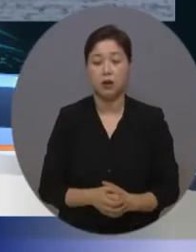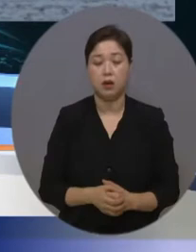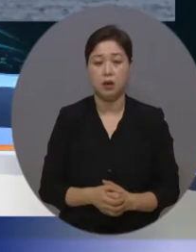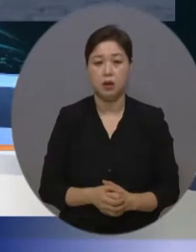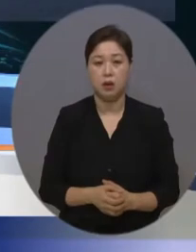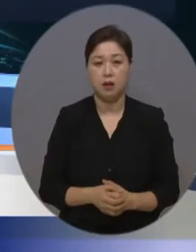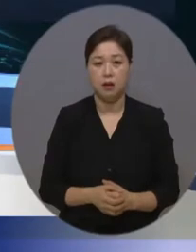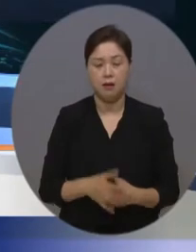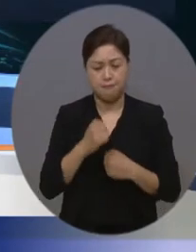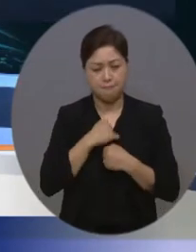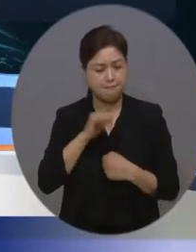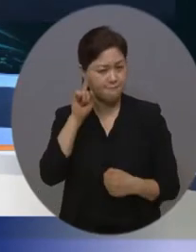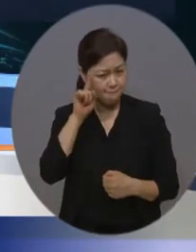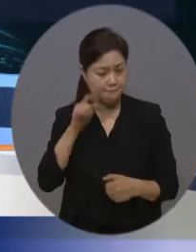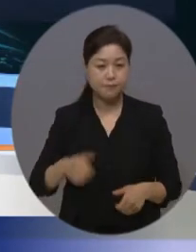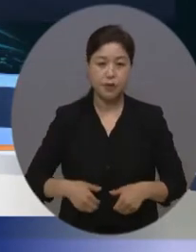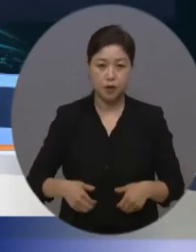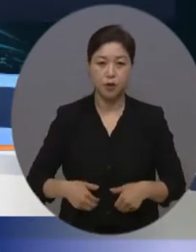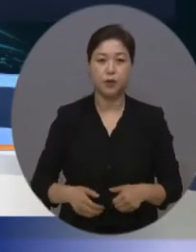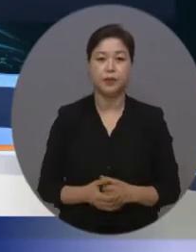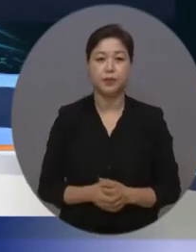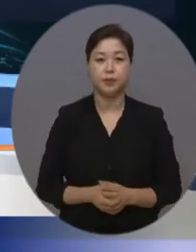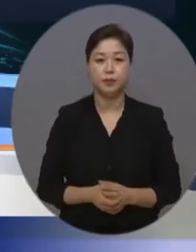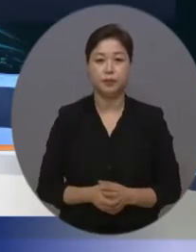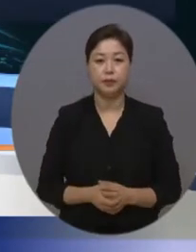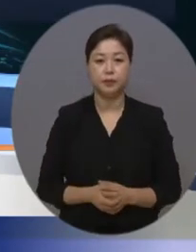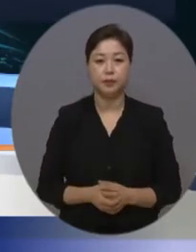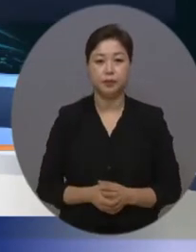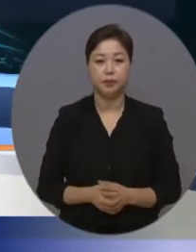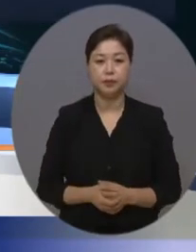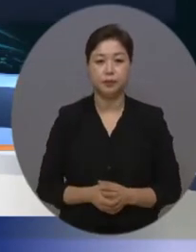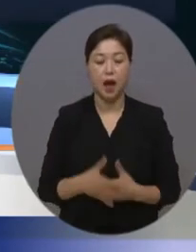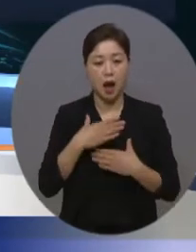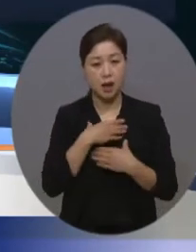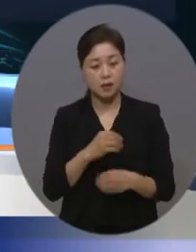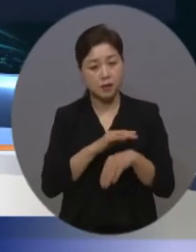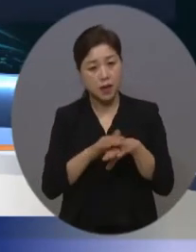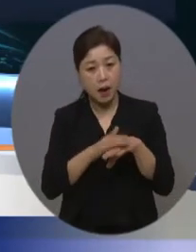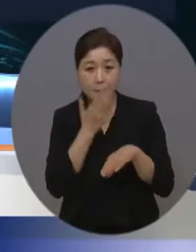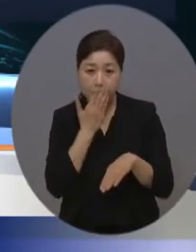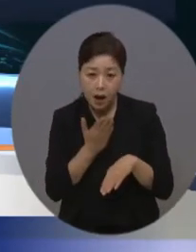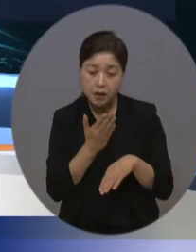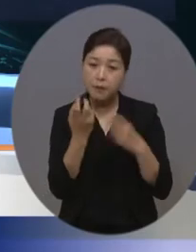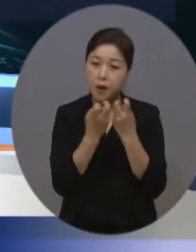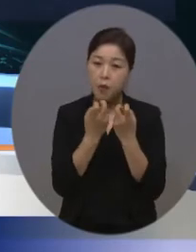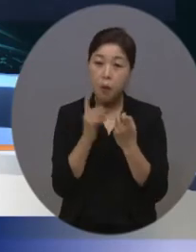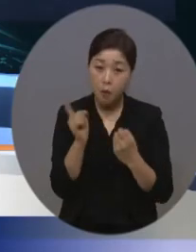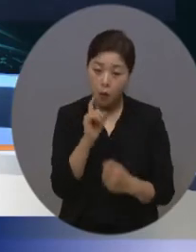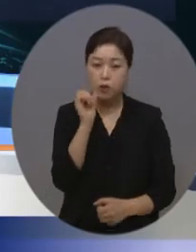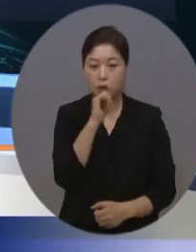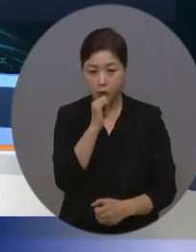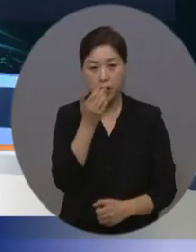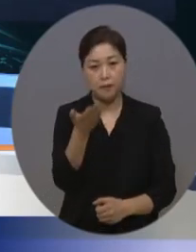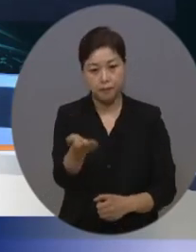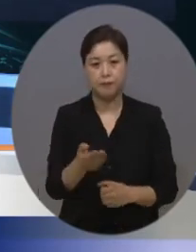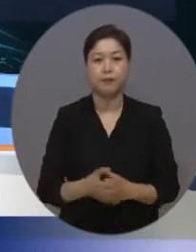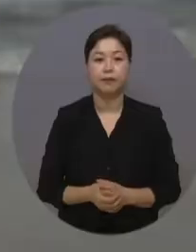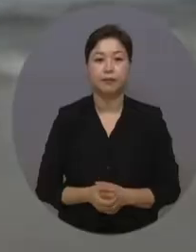따라서 각별한 주의가 필요합니다. 어떻게 우리의 안전을 지킬 수 있을지 조은빈 기자가 소개합니다.